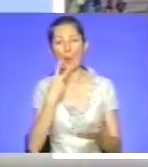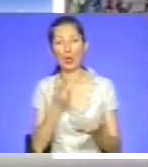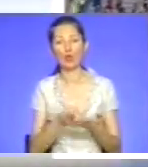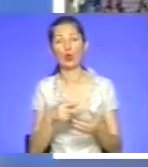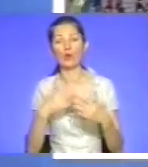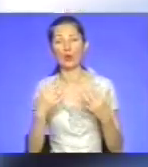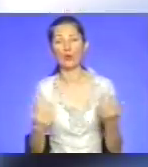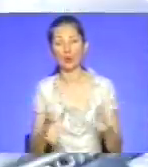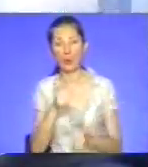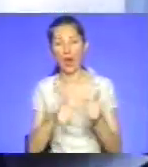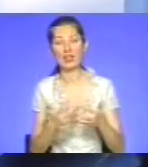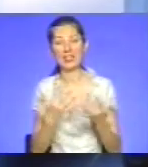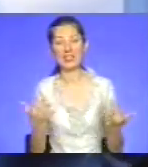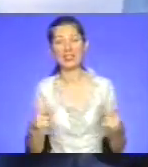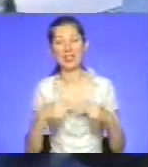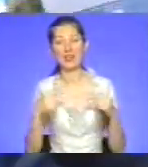видів спорту.